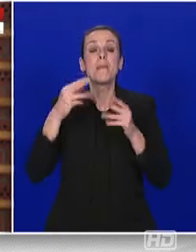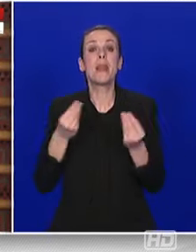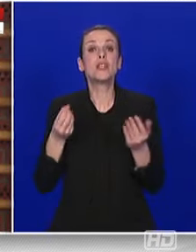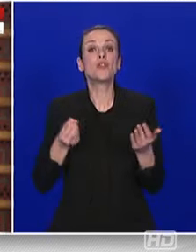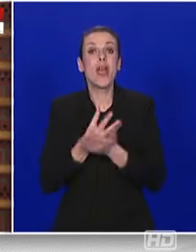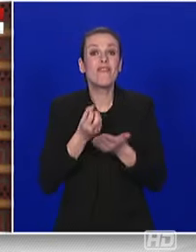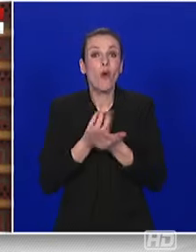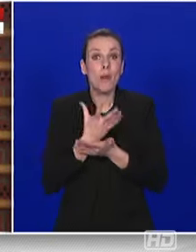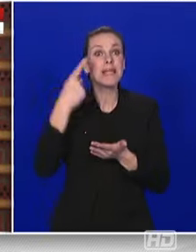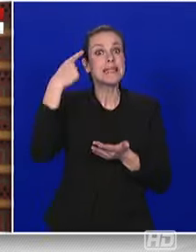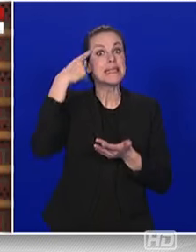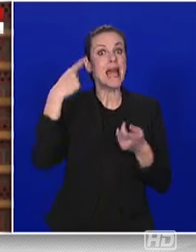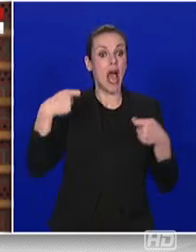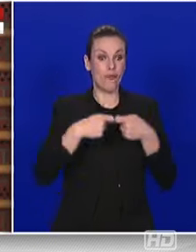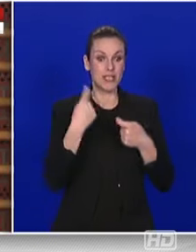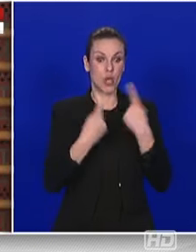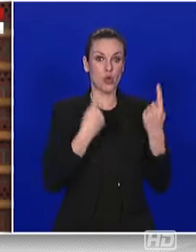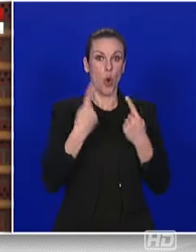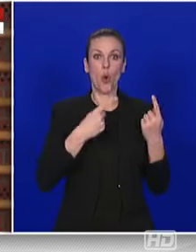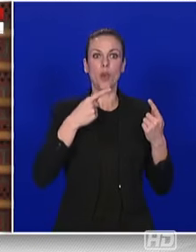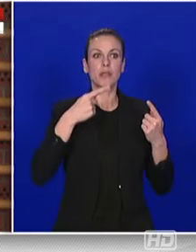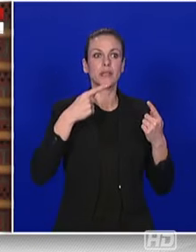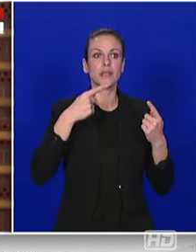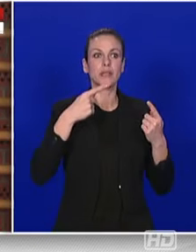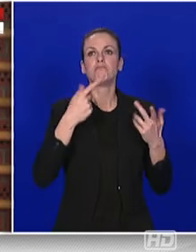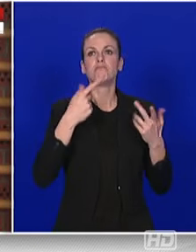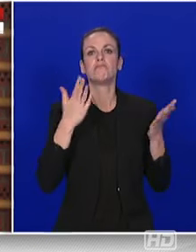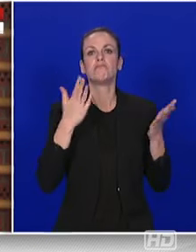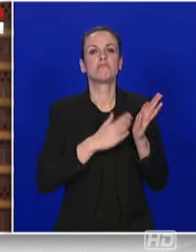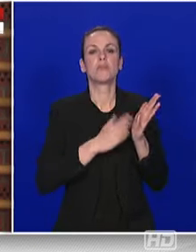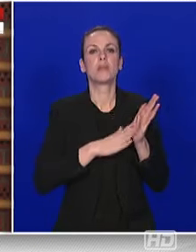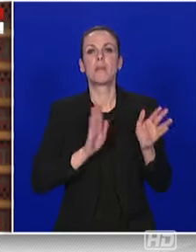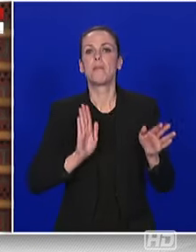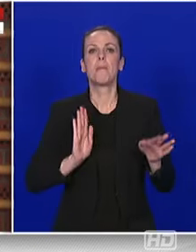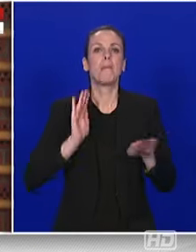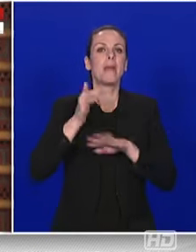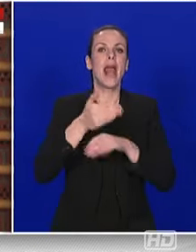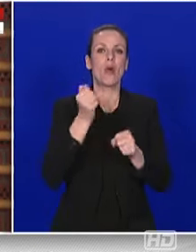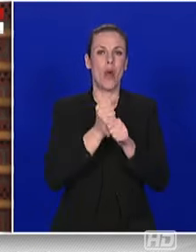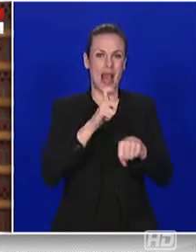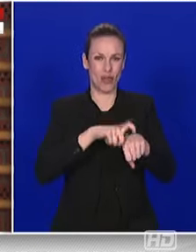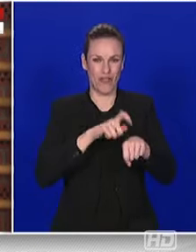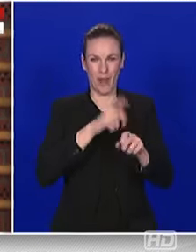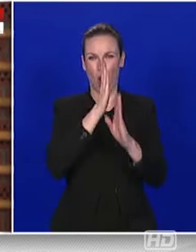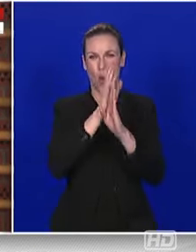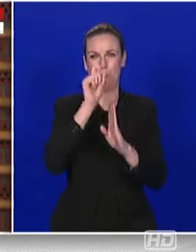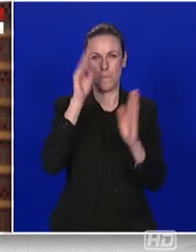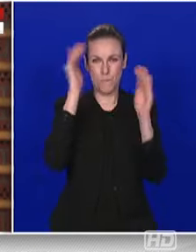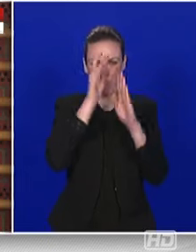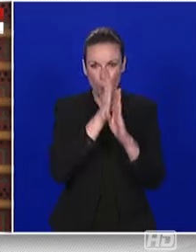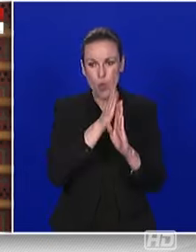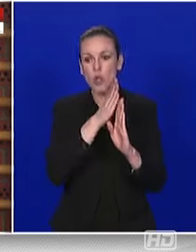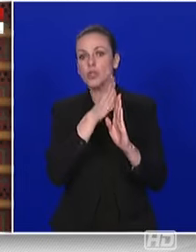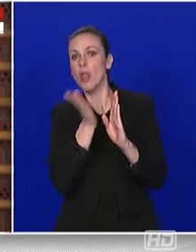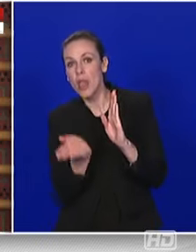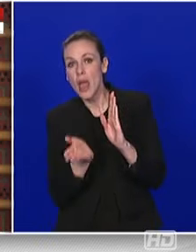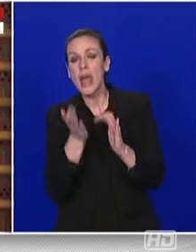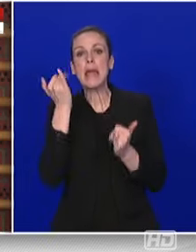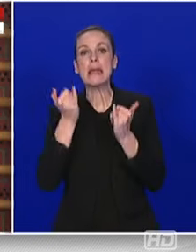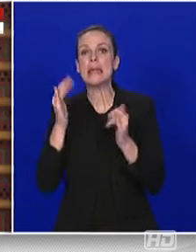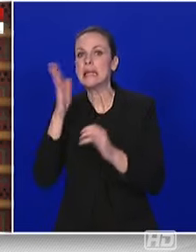što odvija ili izvan predviđenog radnog vremena ili na nekim